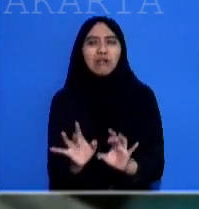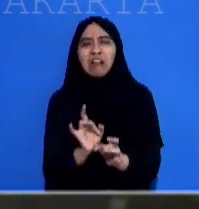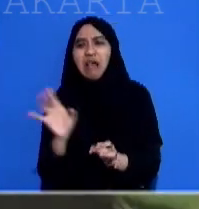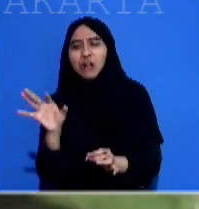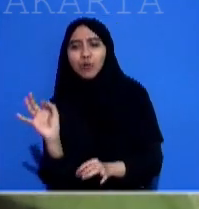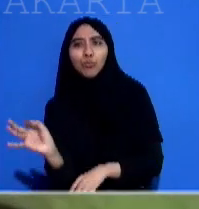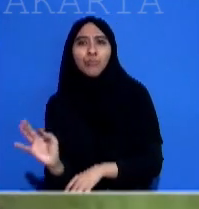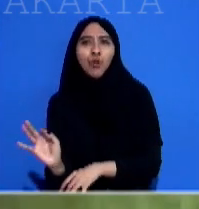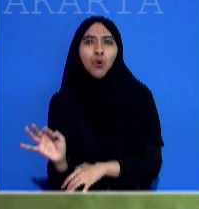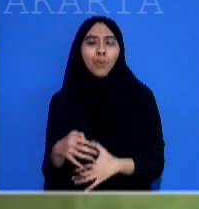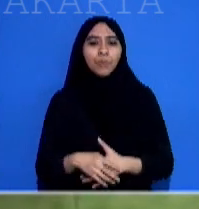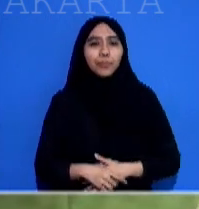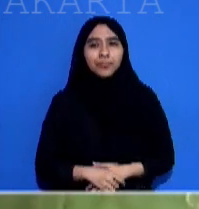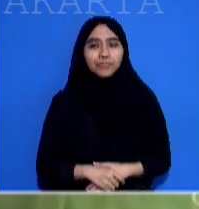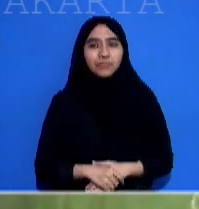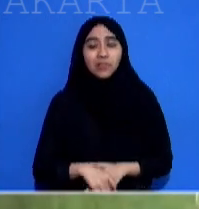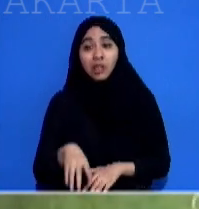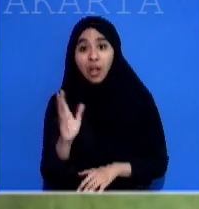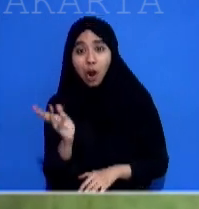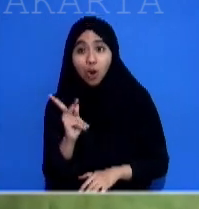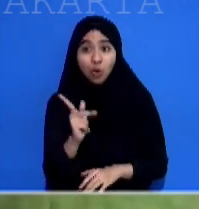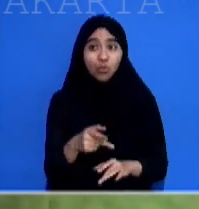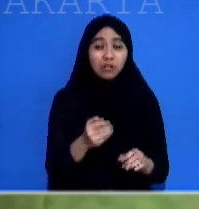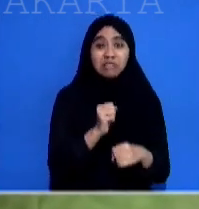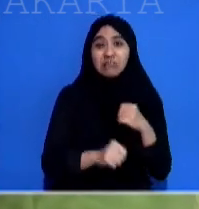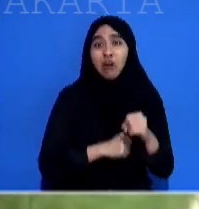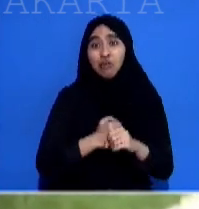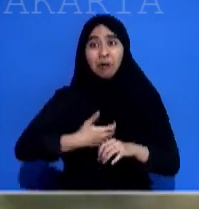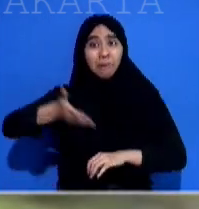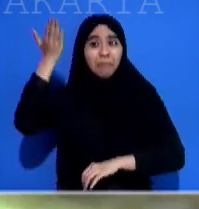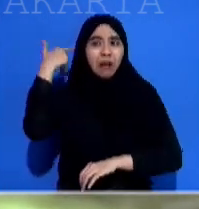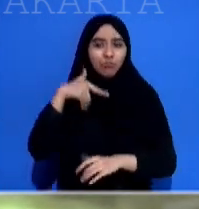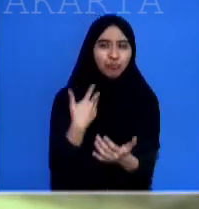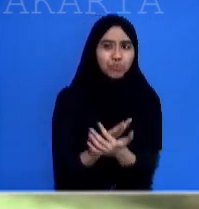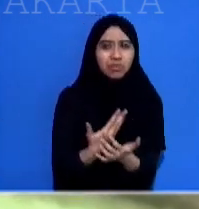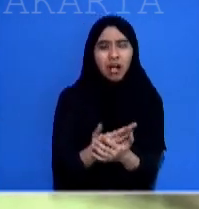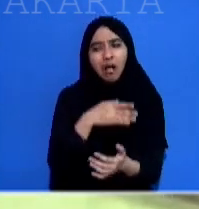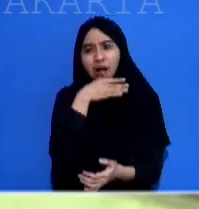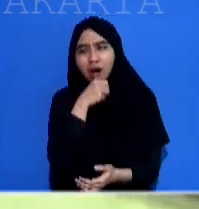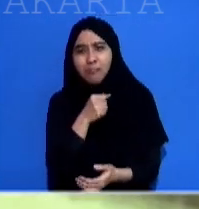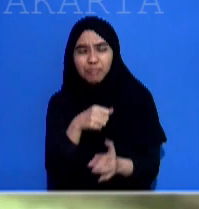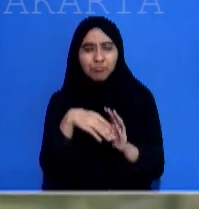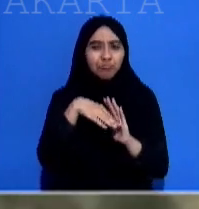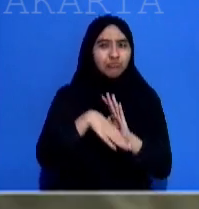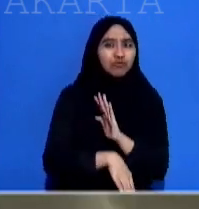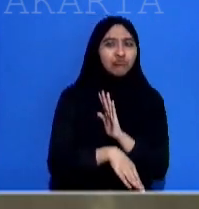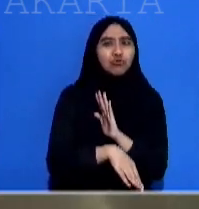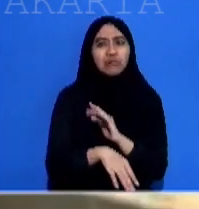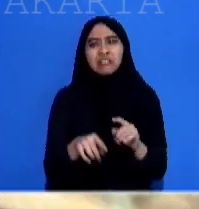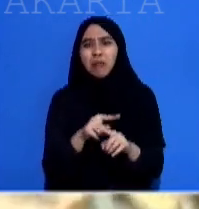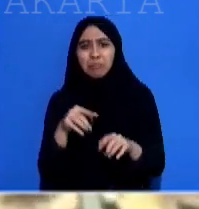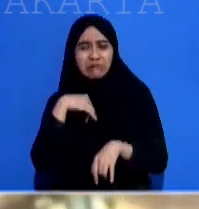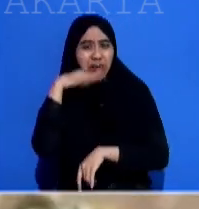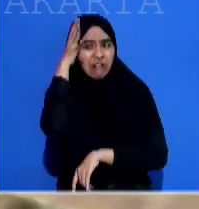pelangganipun. Kamangka menawi kabandingaken kalian tahun saderengipun panyuwunan mendo mandhap kathah. Piyambakipun boten mangertosi menapa